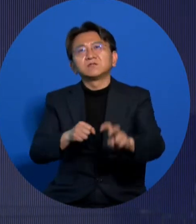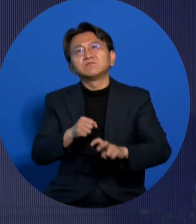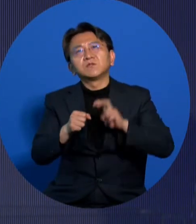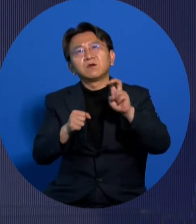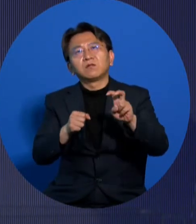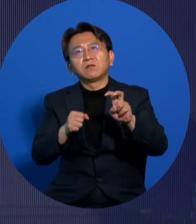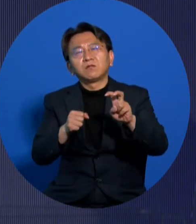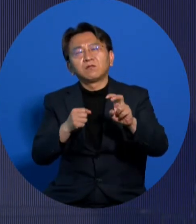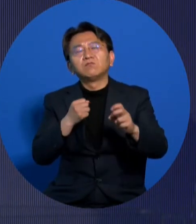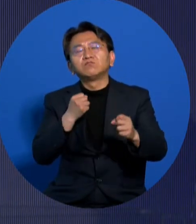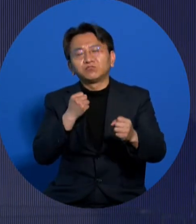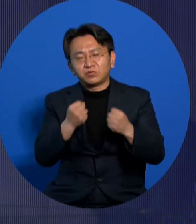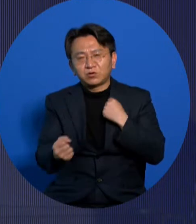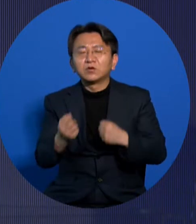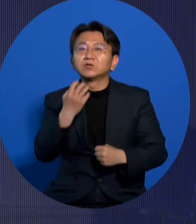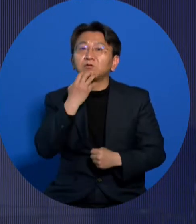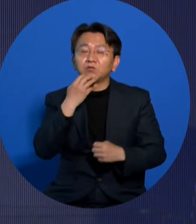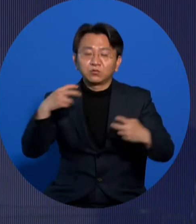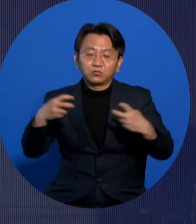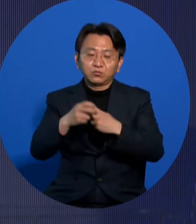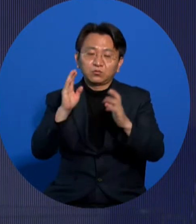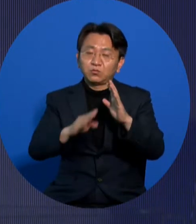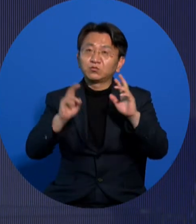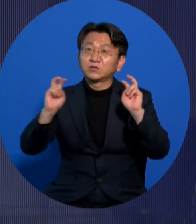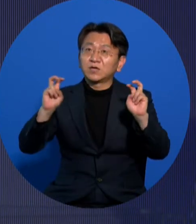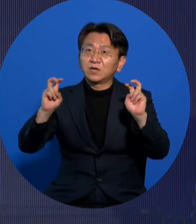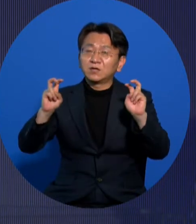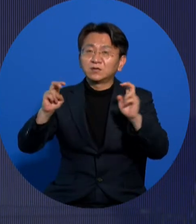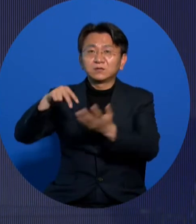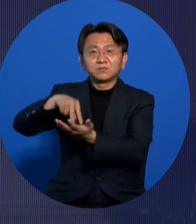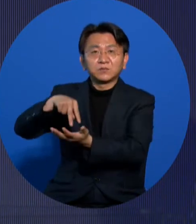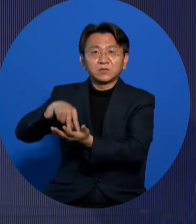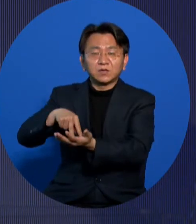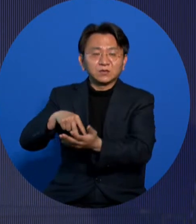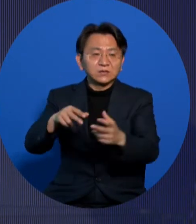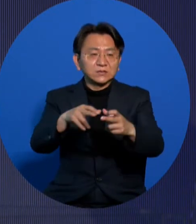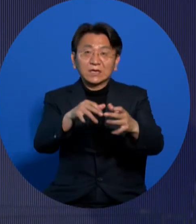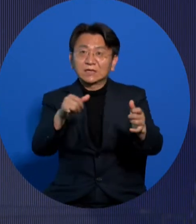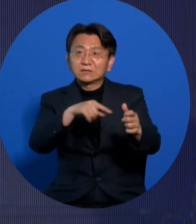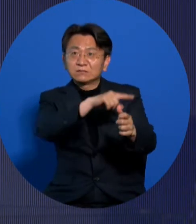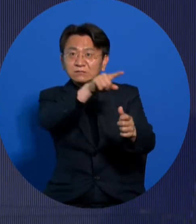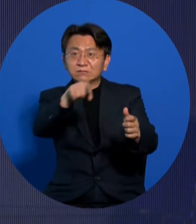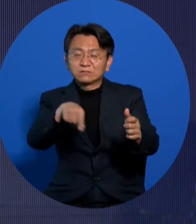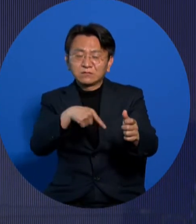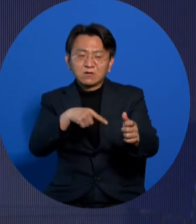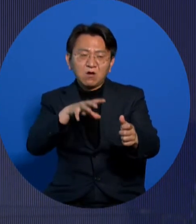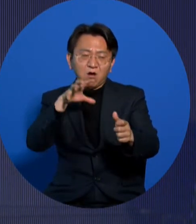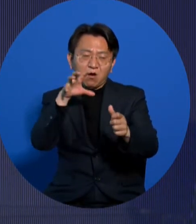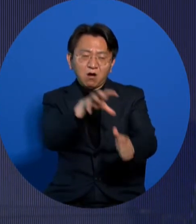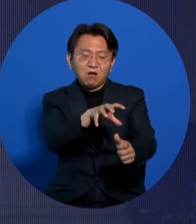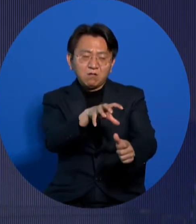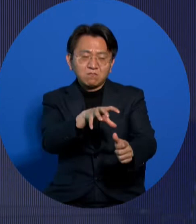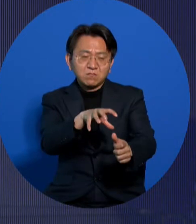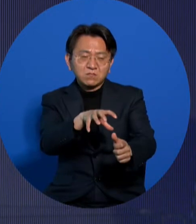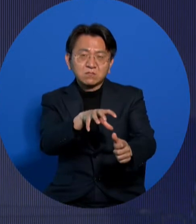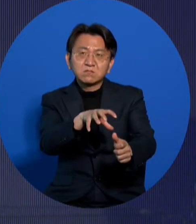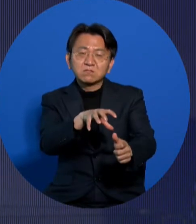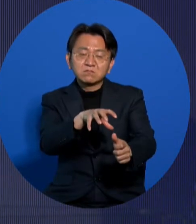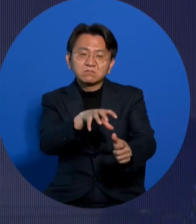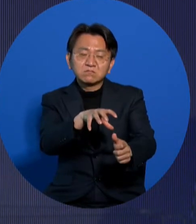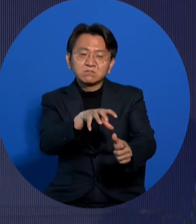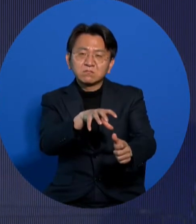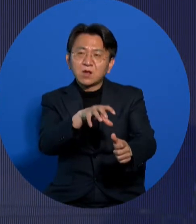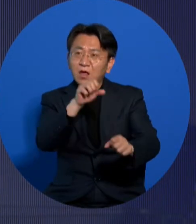결국 서울교통공사가 장애인들에게 이렇게 억압하고 탄압하는, 어떻게 보면은